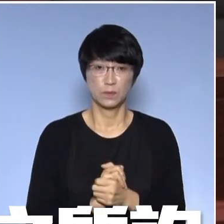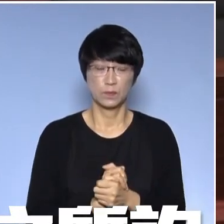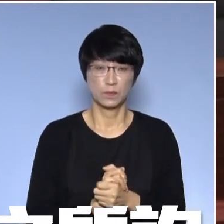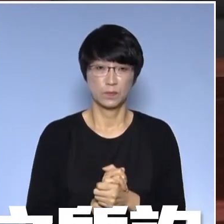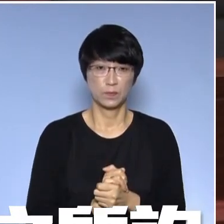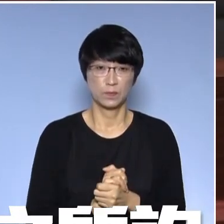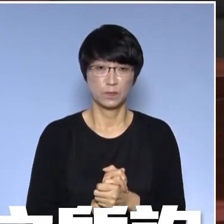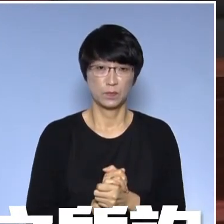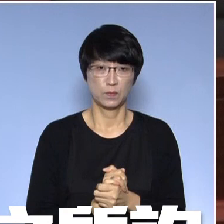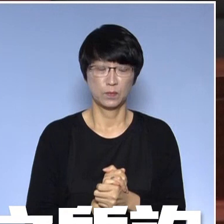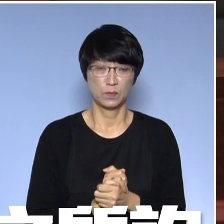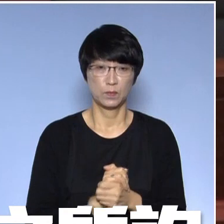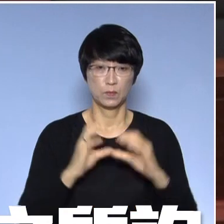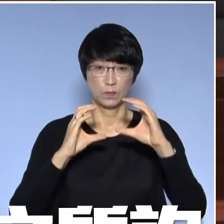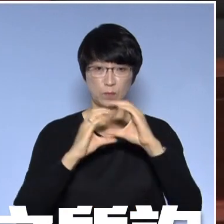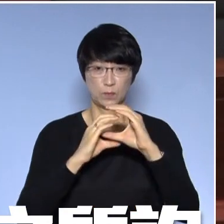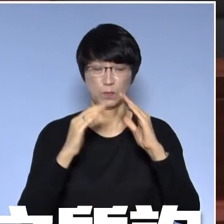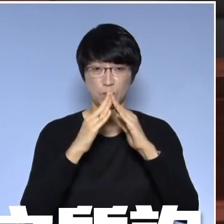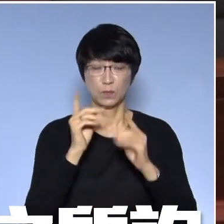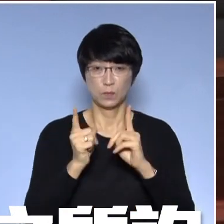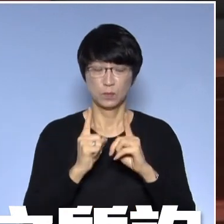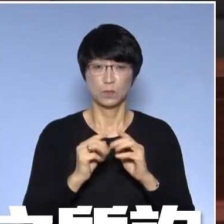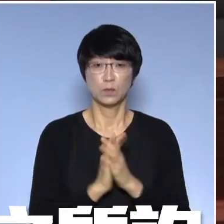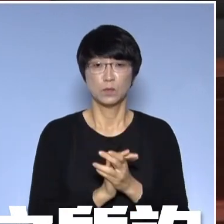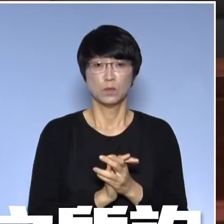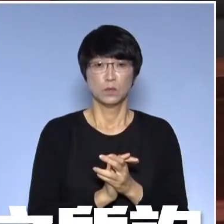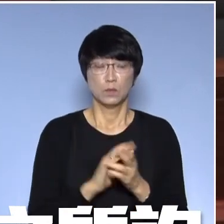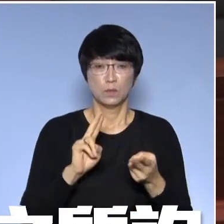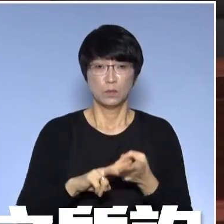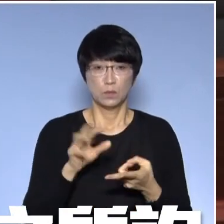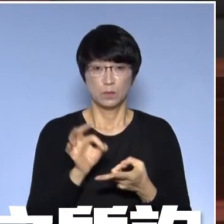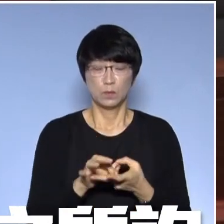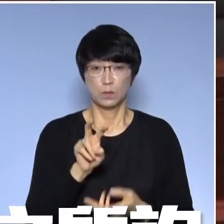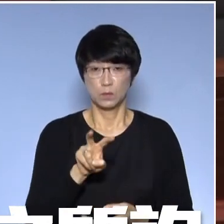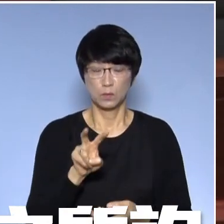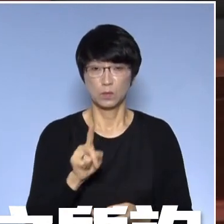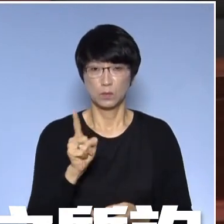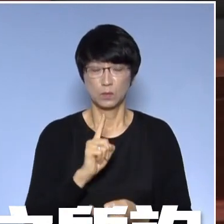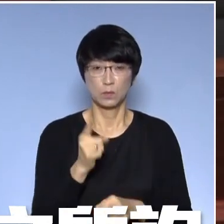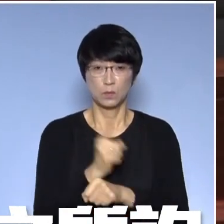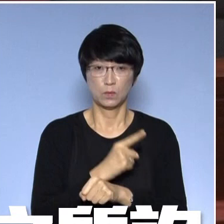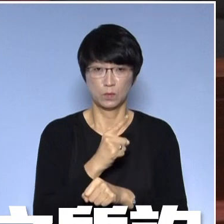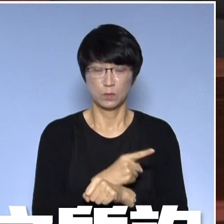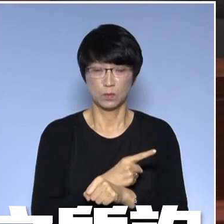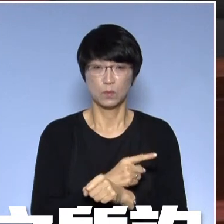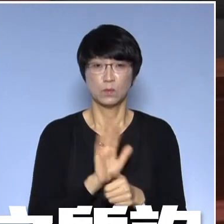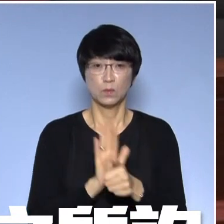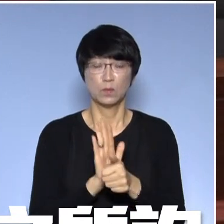以社署或者係房署咧，我哋係睇下有冇啲體恤安置嘅安排係幫